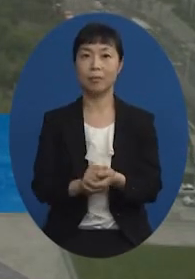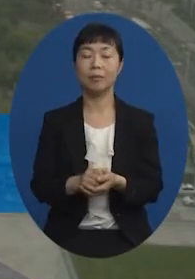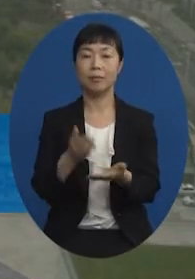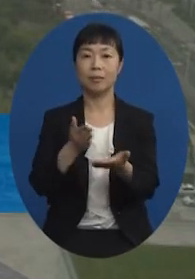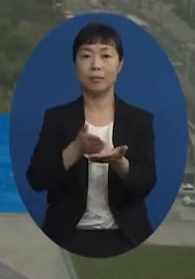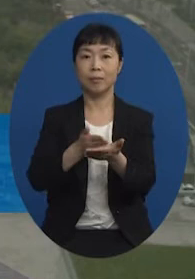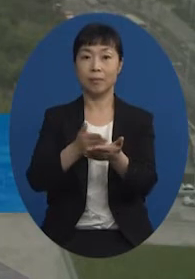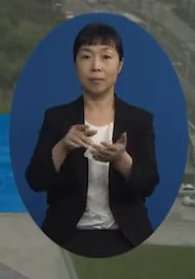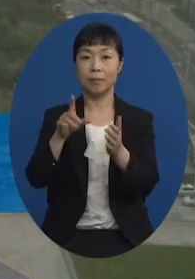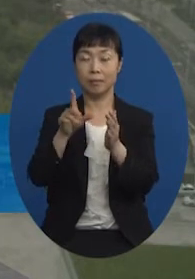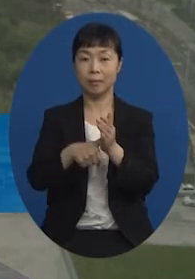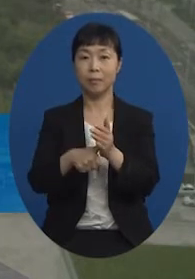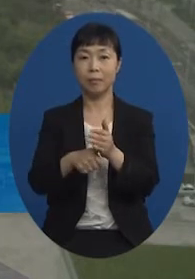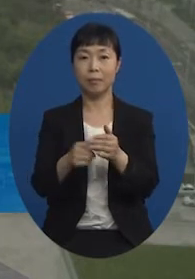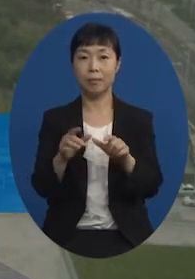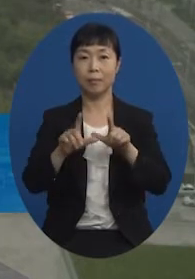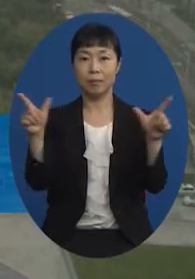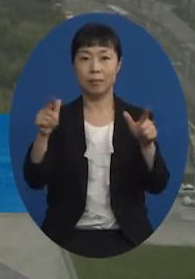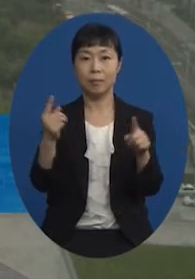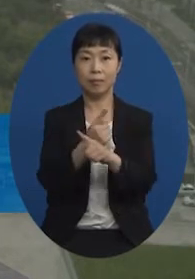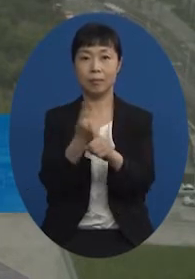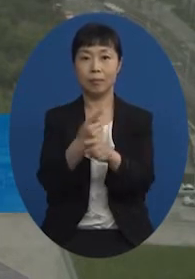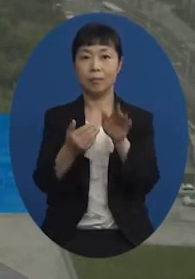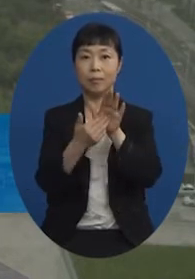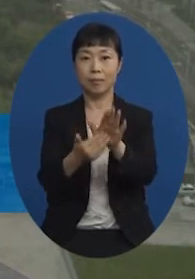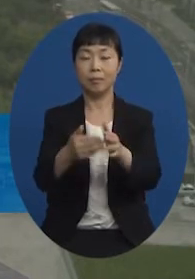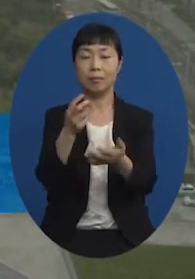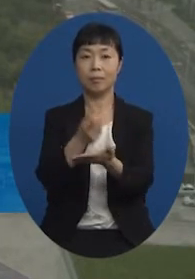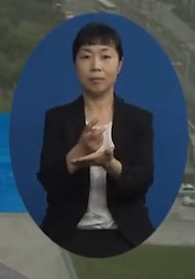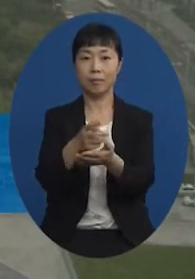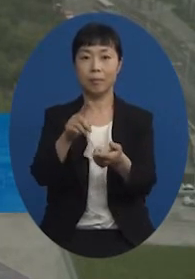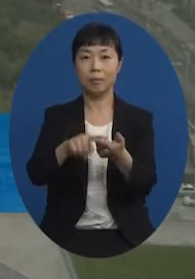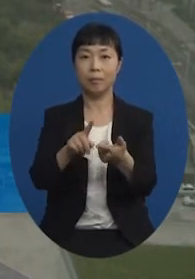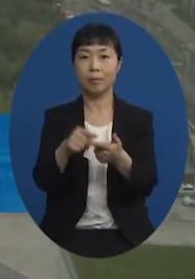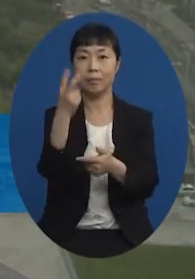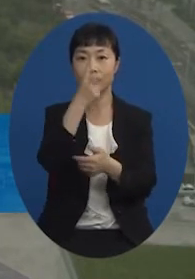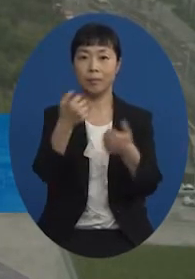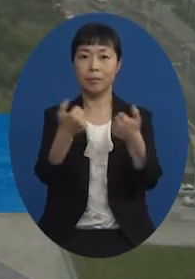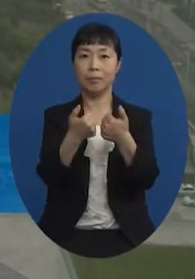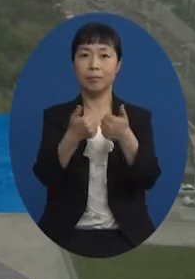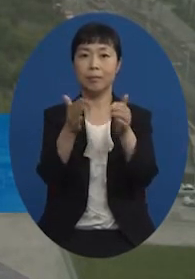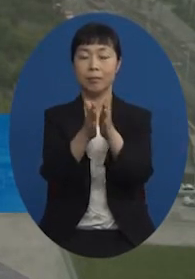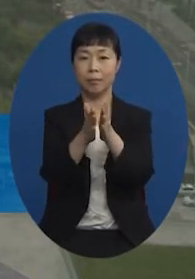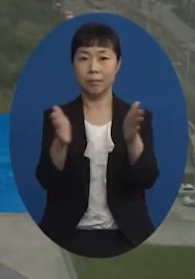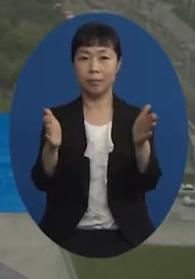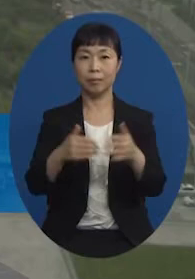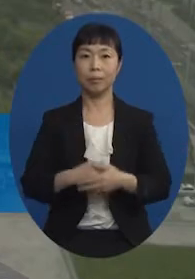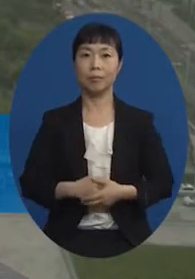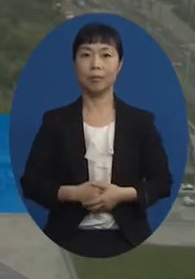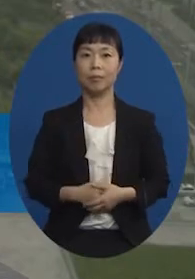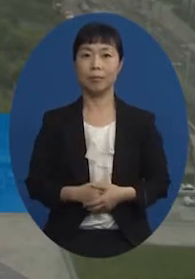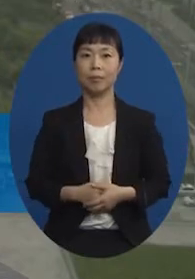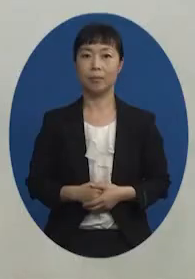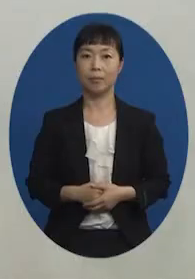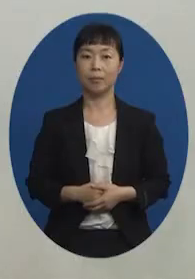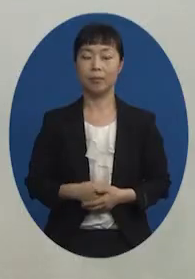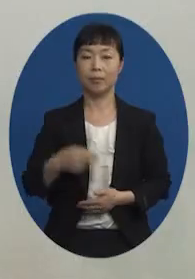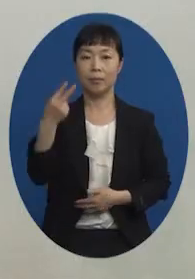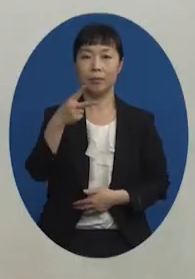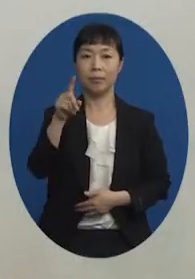소방방재청에서 기후변화 대응 재난관리 개선 종합대책을 점검하는 회의가 열렸습니다